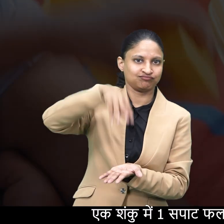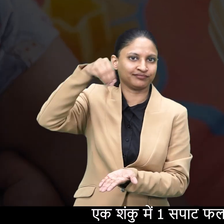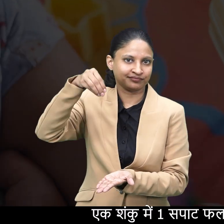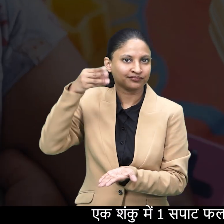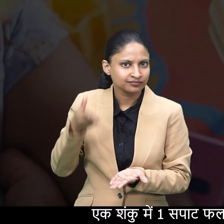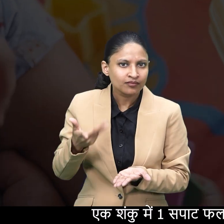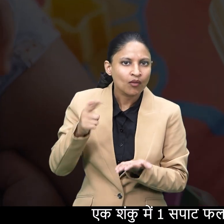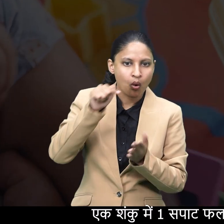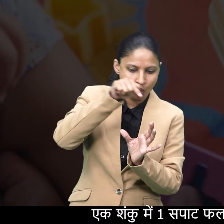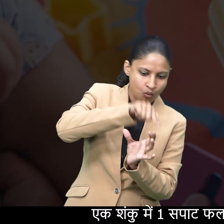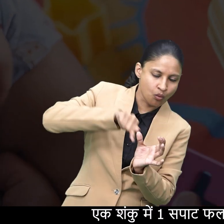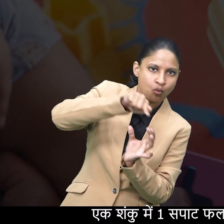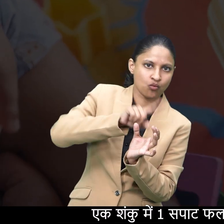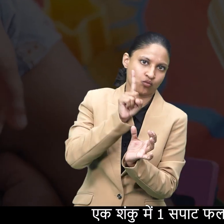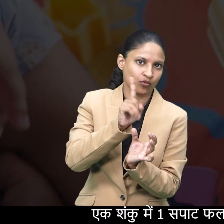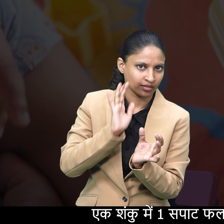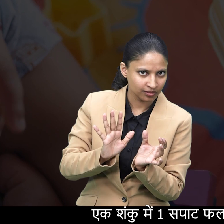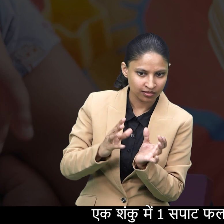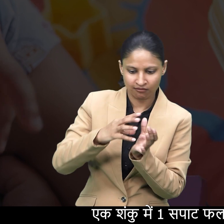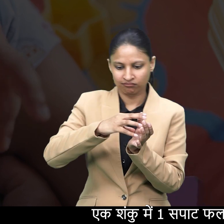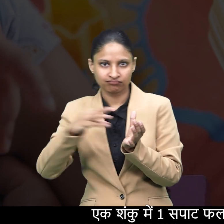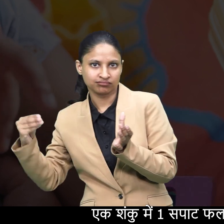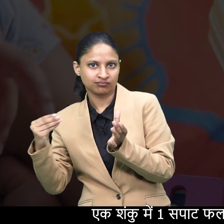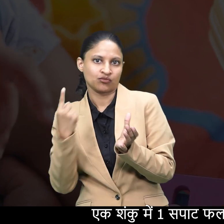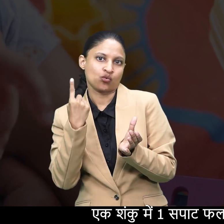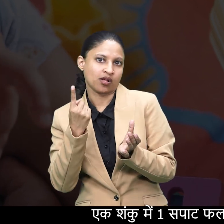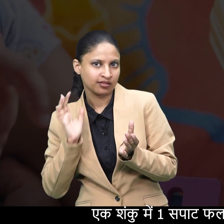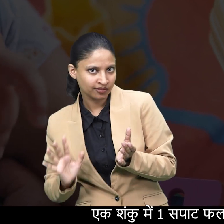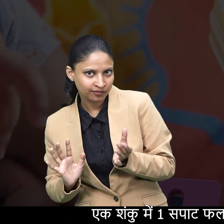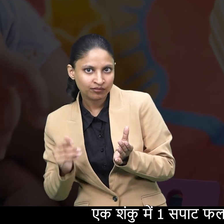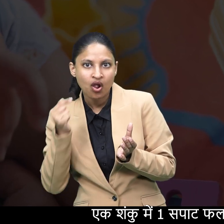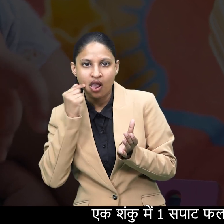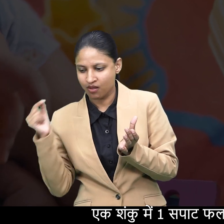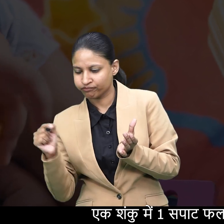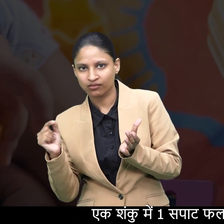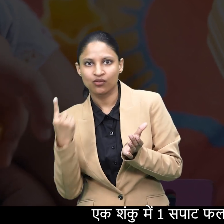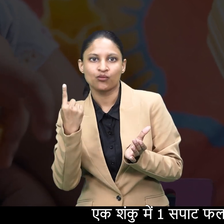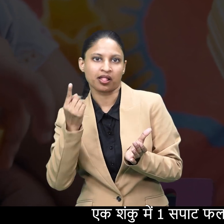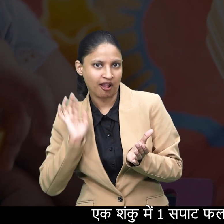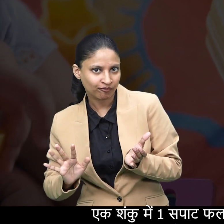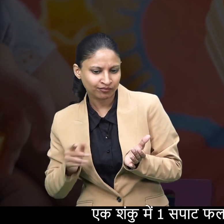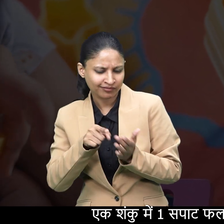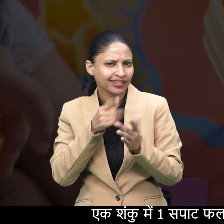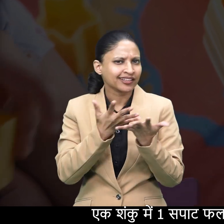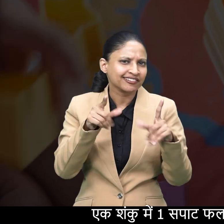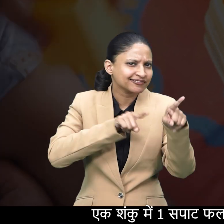एक शंकु में एक सपाट फलक, एक घुमावदार फलक और एक कोना होता है।